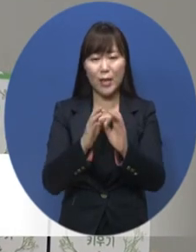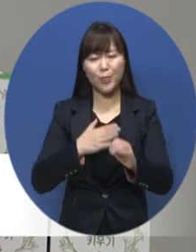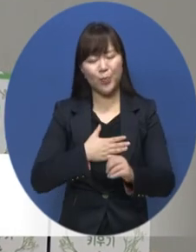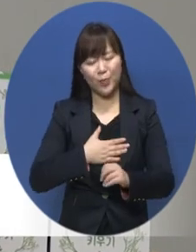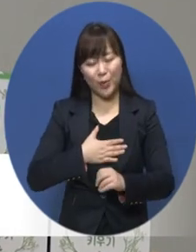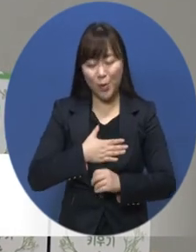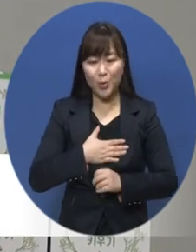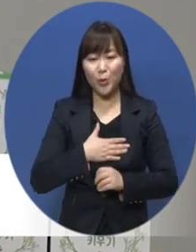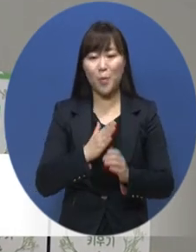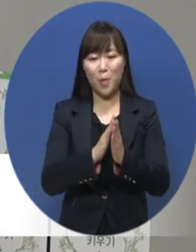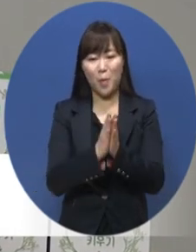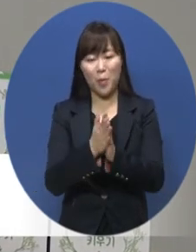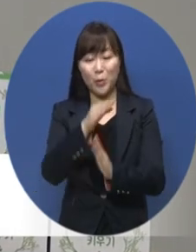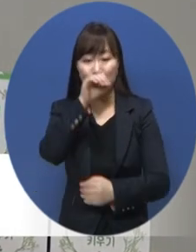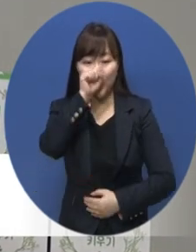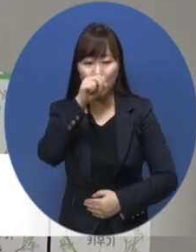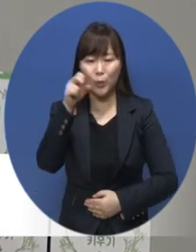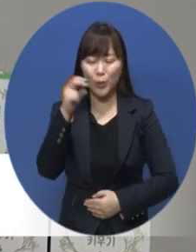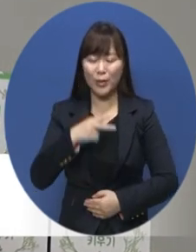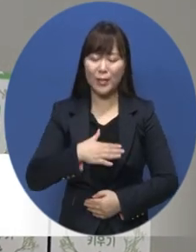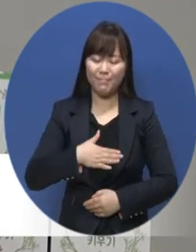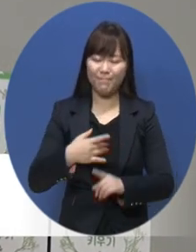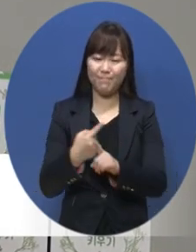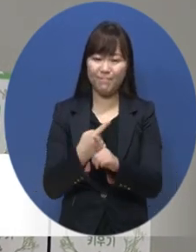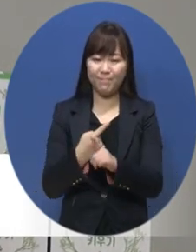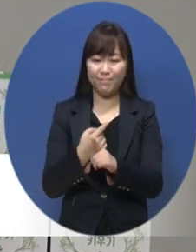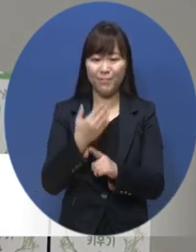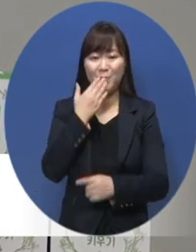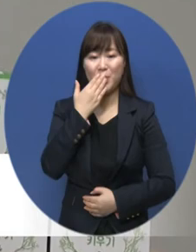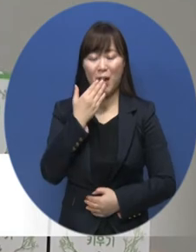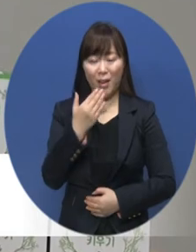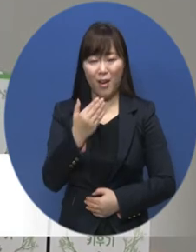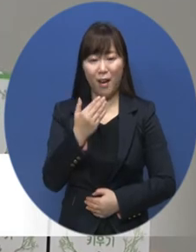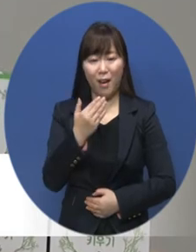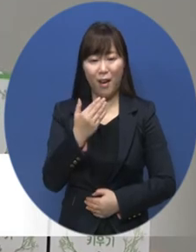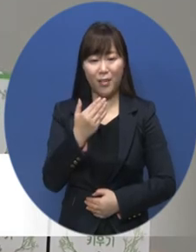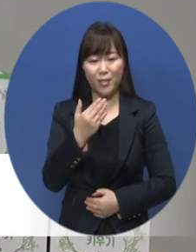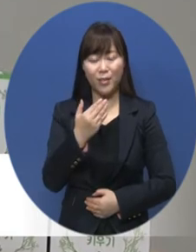정서도 좋아지고 또 힐링이 되는